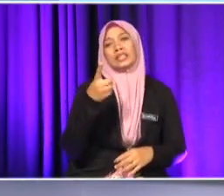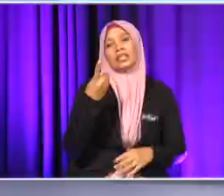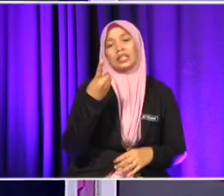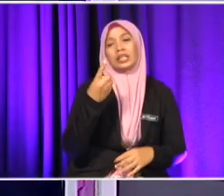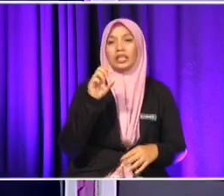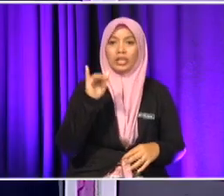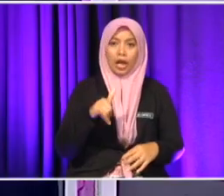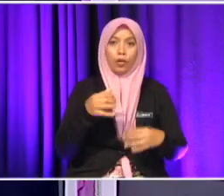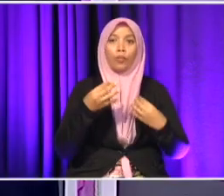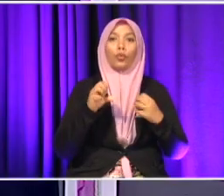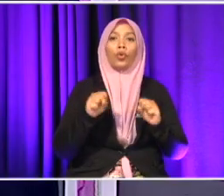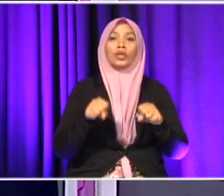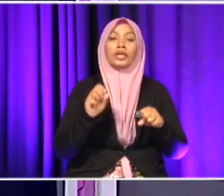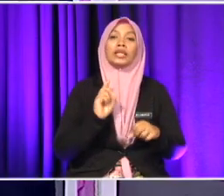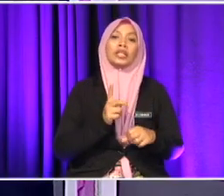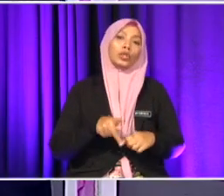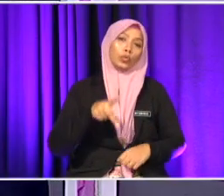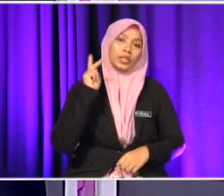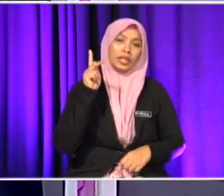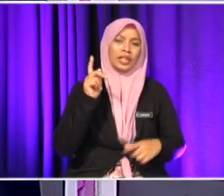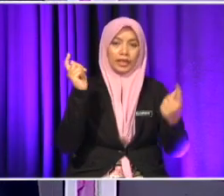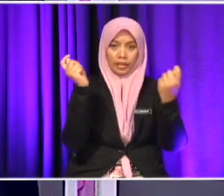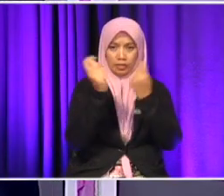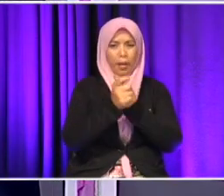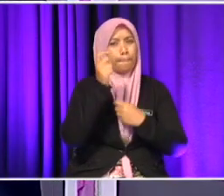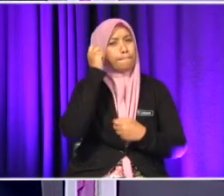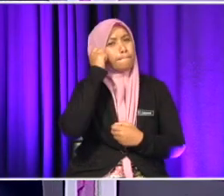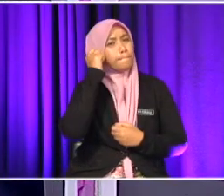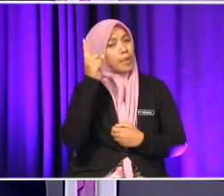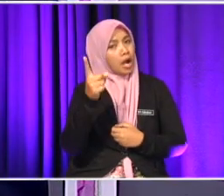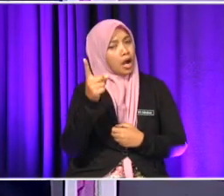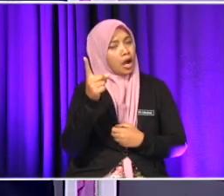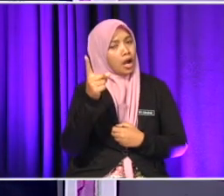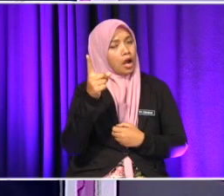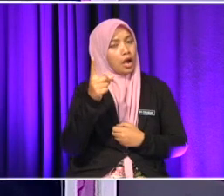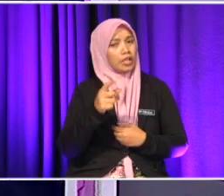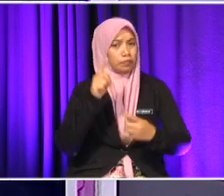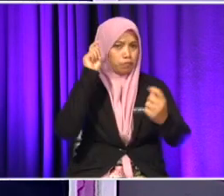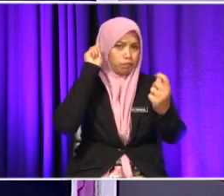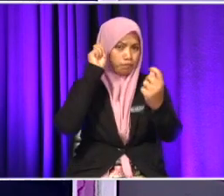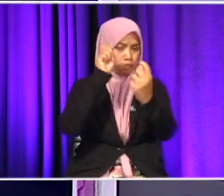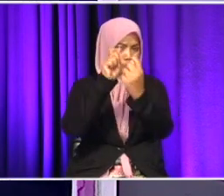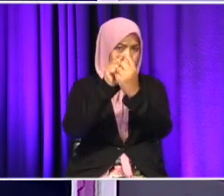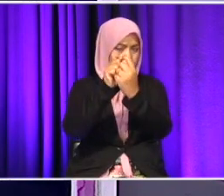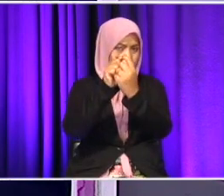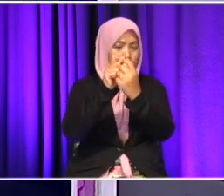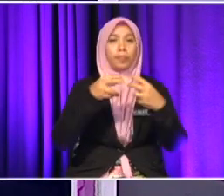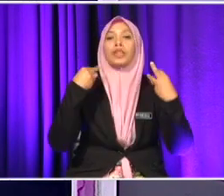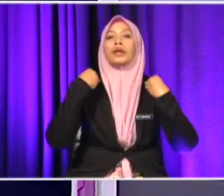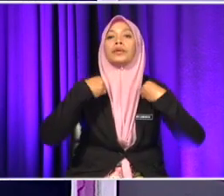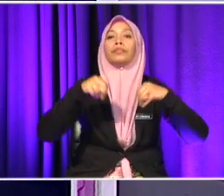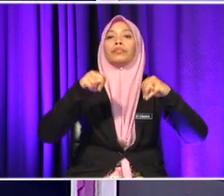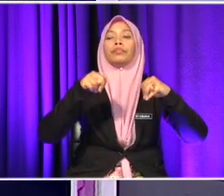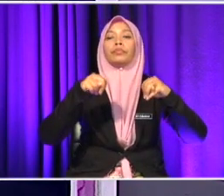boleh kita kuasai itulah tentang pentingnya paham berkaitan tentang sasaran pasaran Kemudian yang kedua tentang